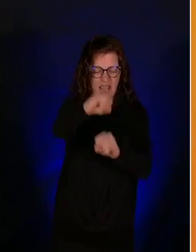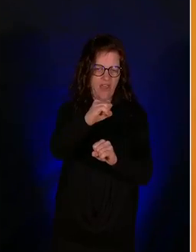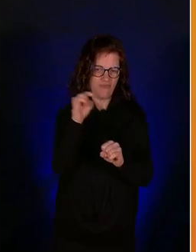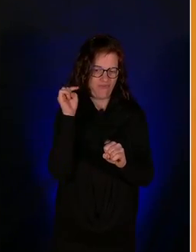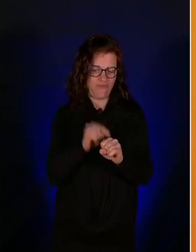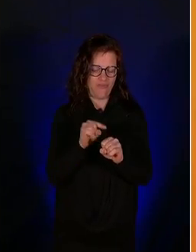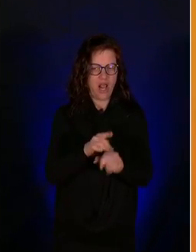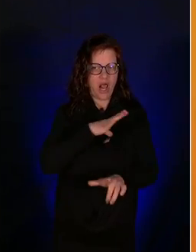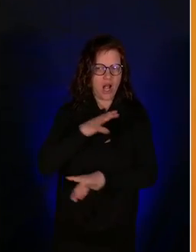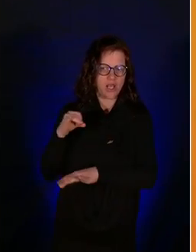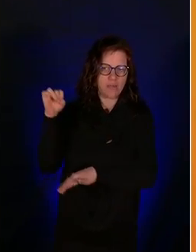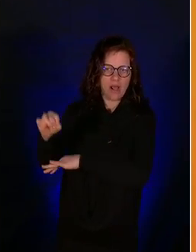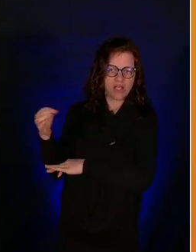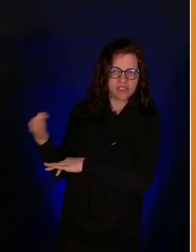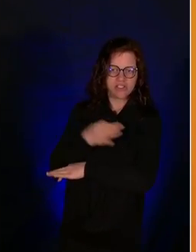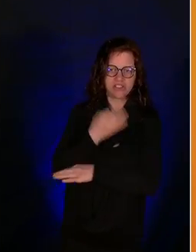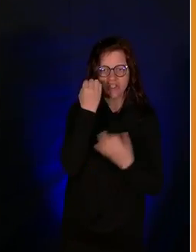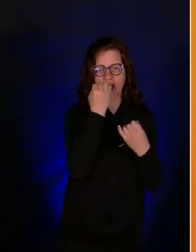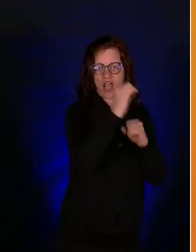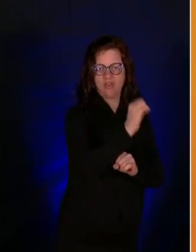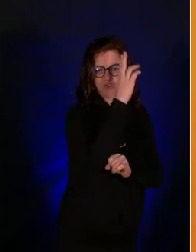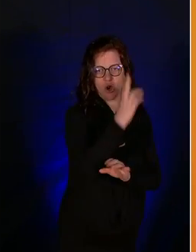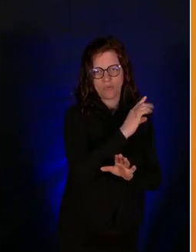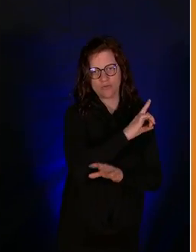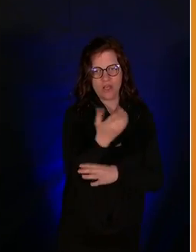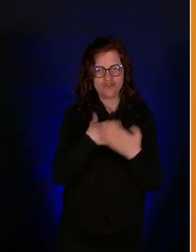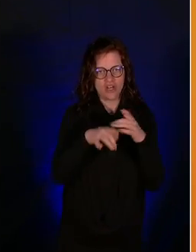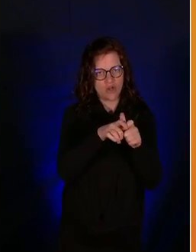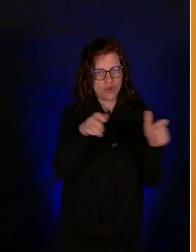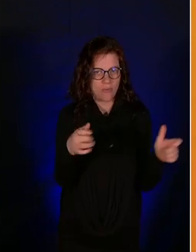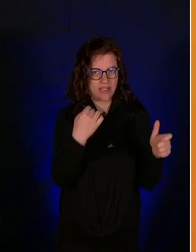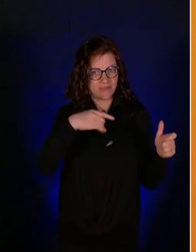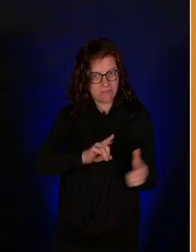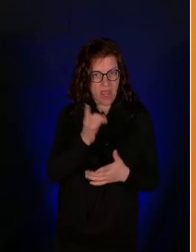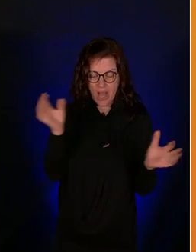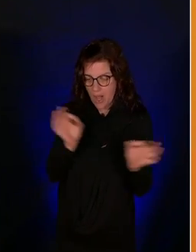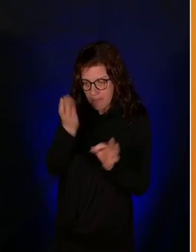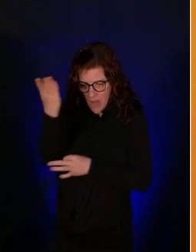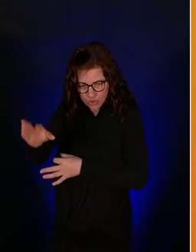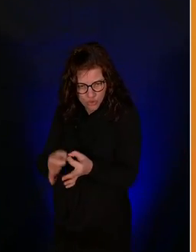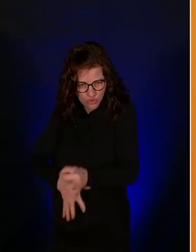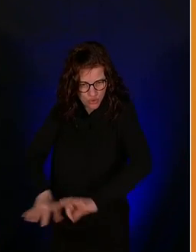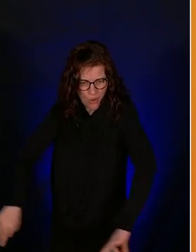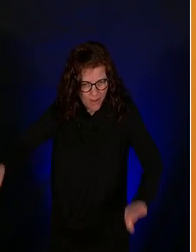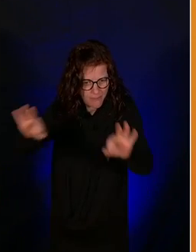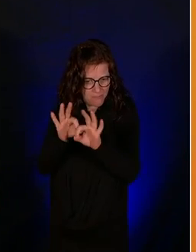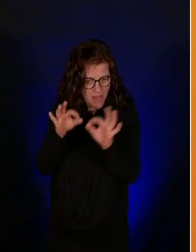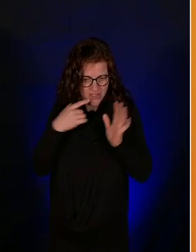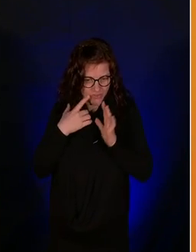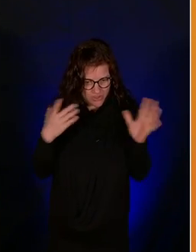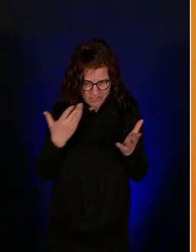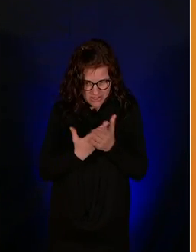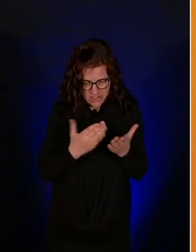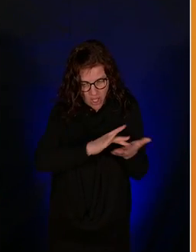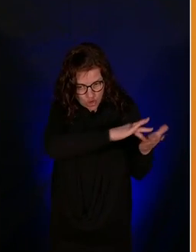qui se disent la grève, elle ne démarre pas, ça ne s'enclenche pas dans les entreprises. Mais il n'y a pas d'autre solution. La radicalité, c'est toutes